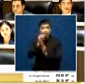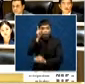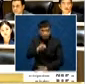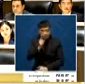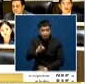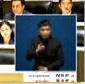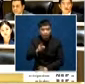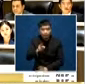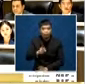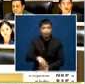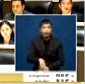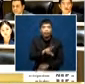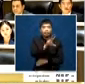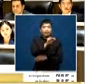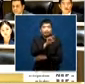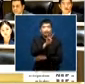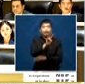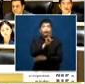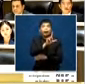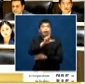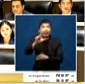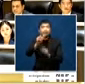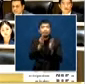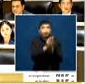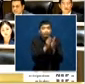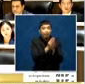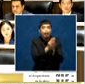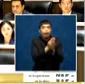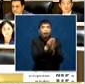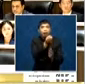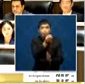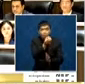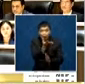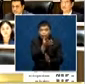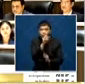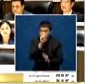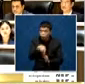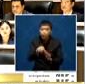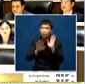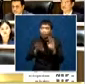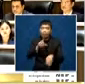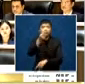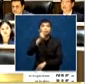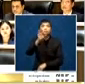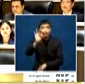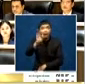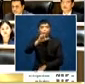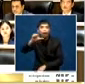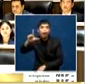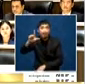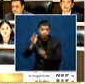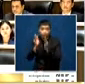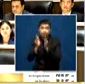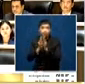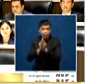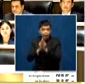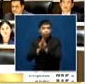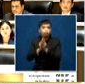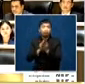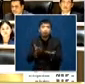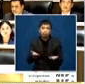ไม่งดออกคือไม่โหวตเนี่ยมีตั้งแต่มันก็ไม่มีคู่แข่งอยู่แล้วใช่ไหมมันก็คืองดออกเสียงนั่นแหละงดออกเสียงคือไม่เอาวิทาน